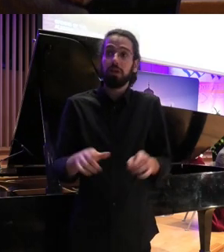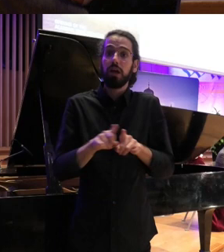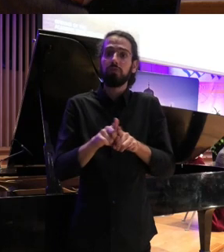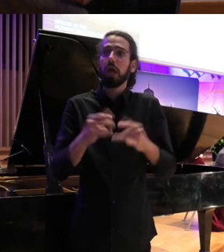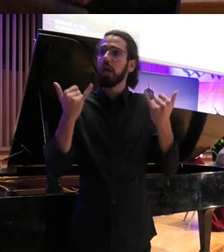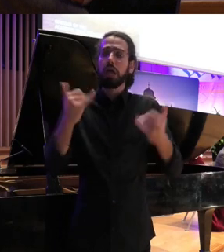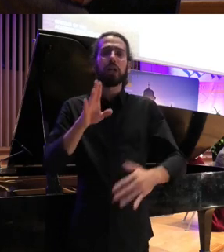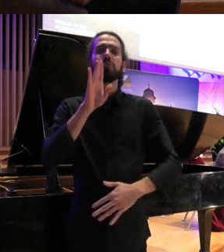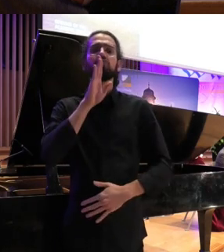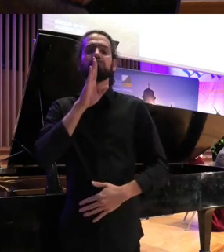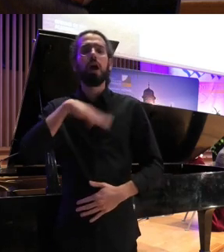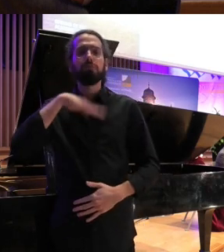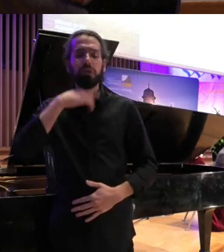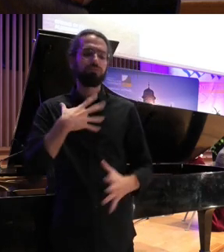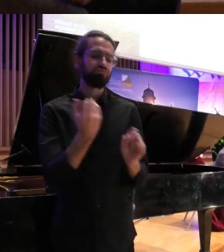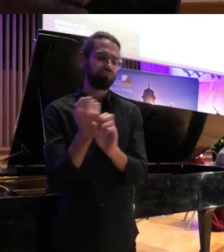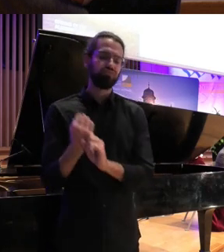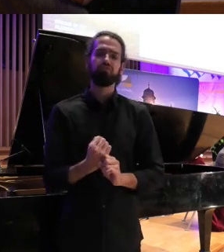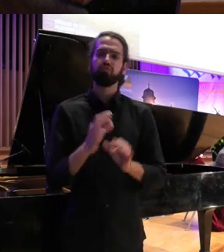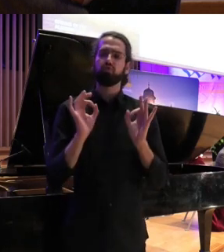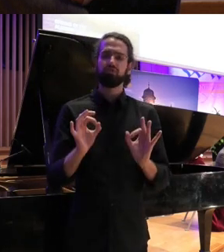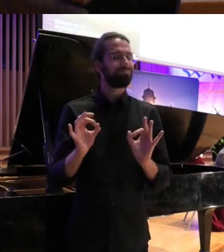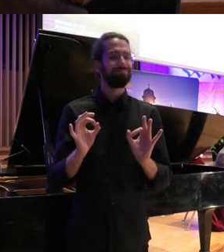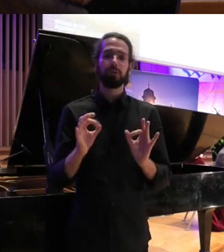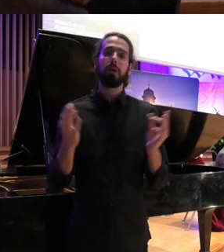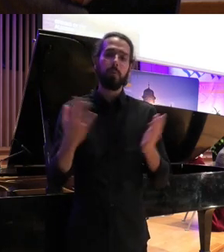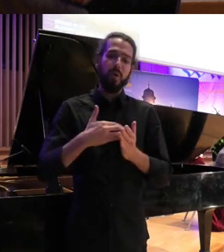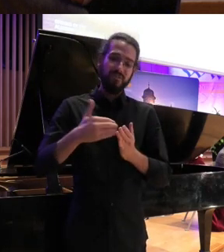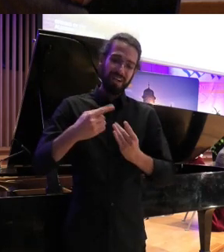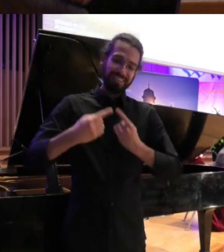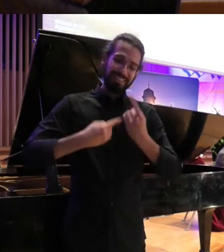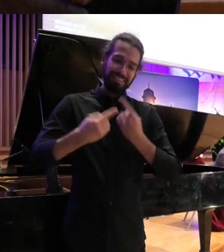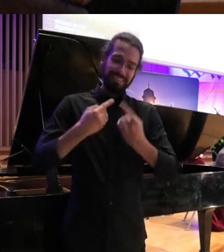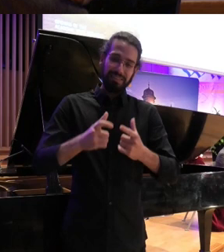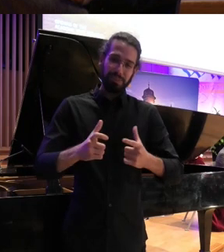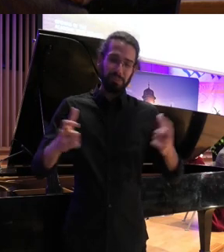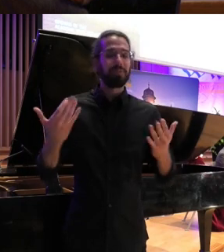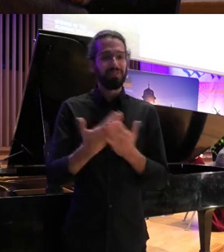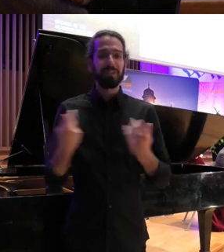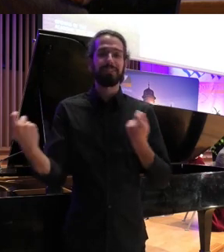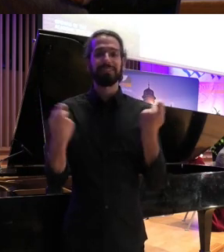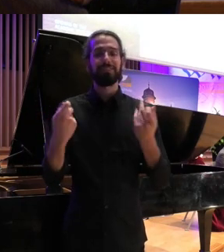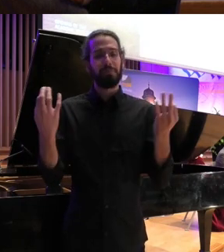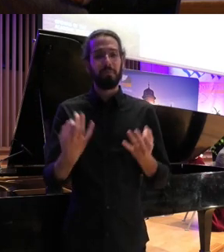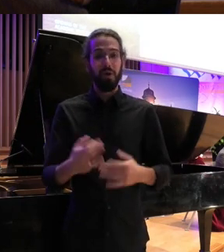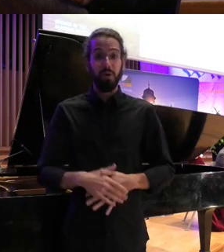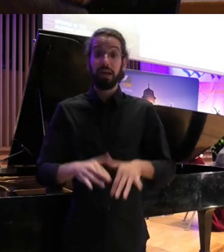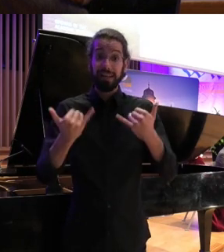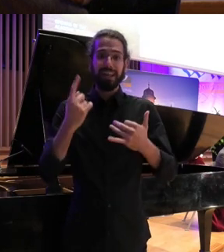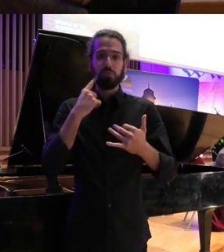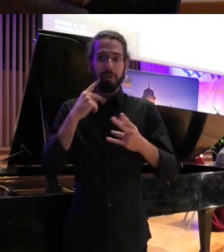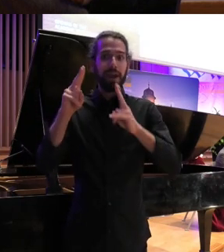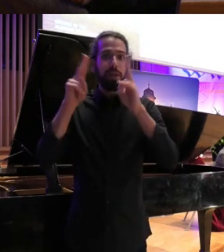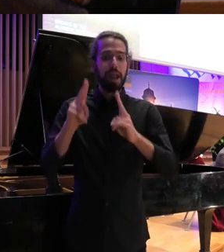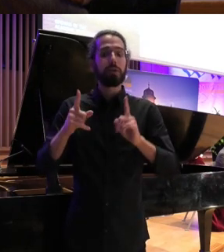haben jetzt alles geschafft, was wir schaffen wollen, sondern wir müssen uns weiterentwickeln. Und ich denke, wir sind jetzt an dem Punkt, wo wir uns international